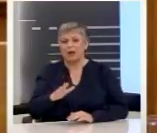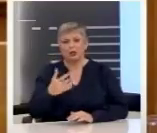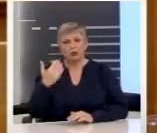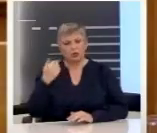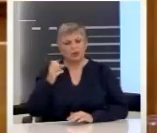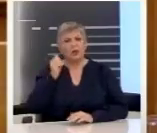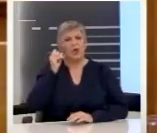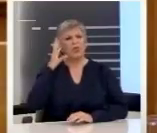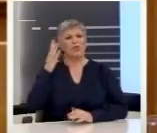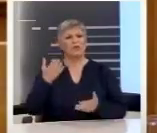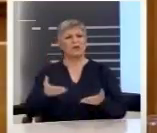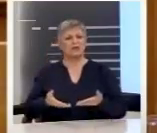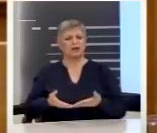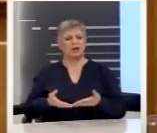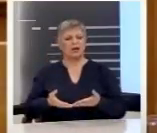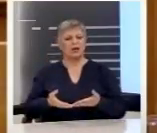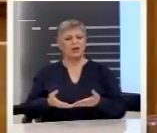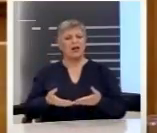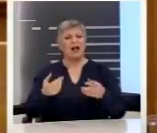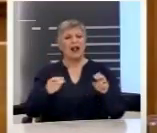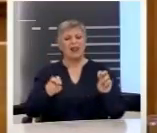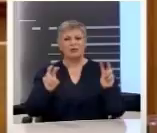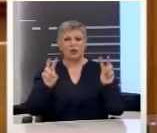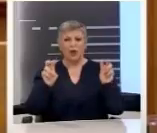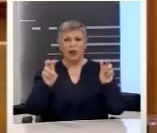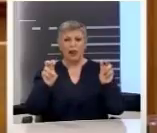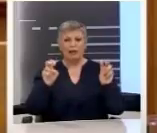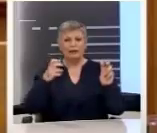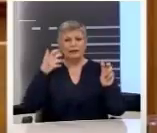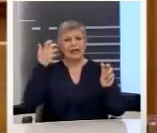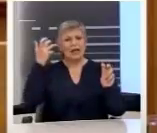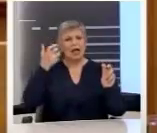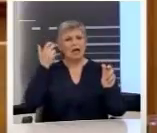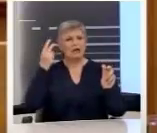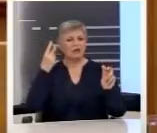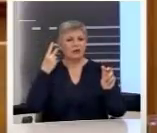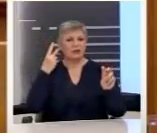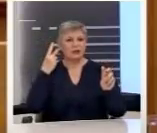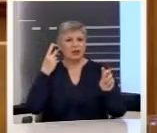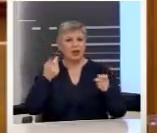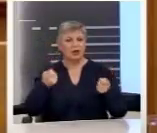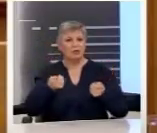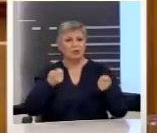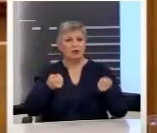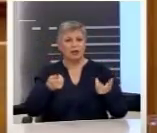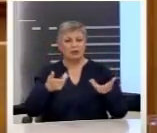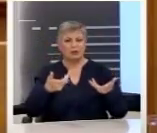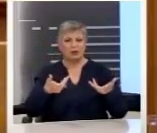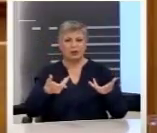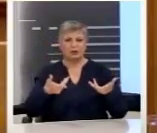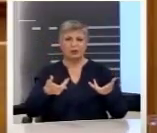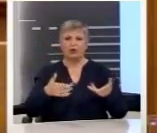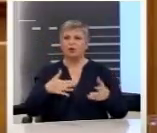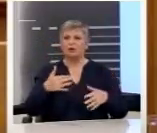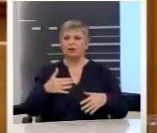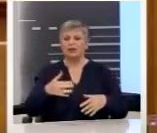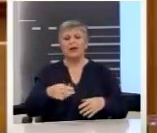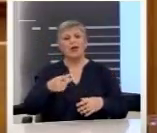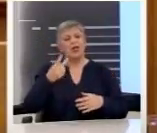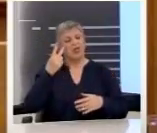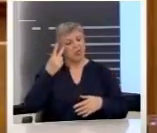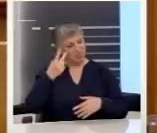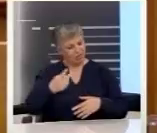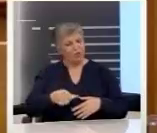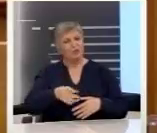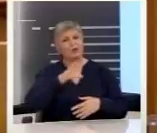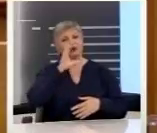Και βεβαίως το τζάμπα μάγκας δεν τυχαίο, διότι αυτή η υπόθεση θα αποδείξει ότι υπάρχουν πράγματι